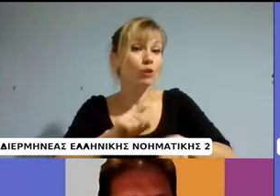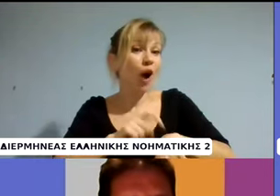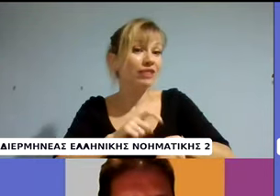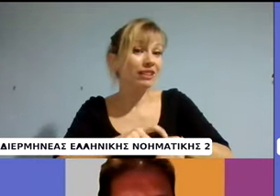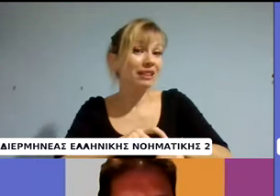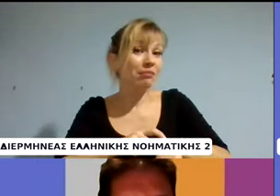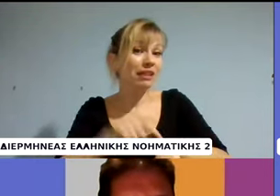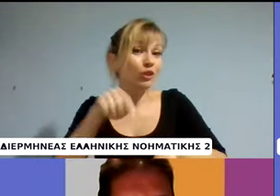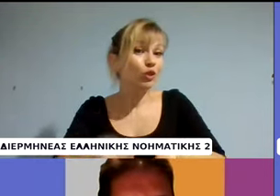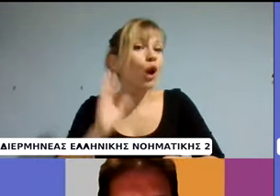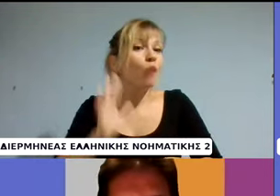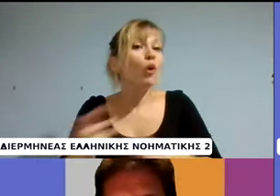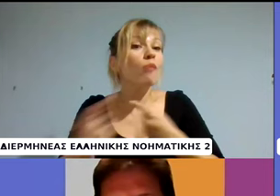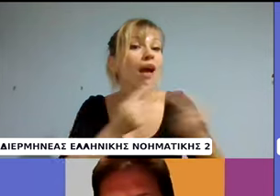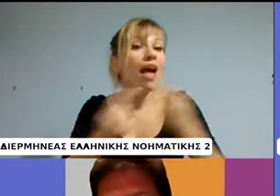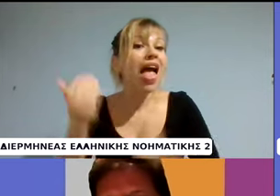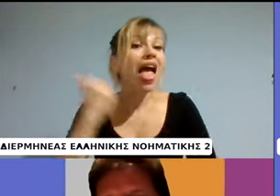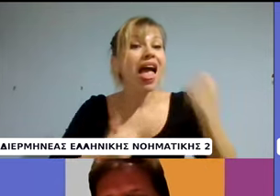στις ερωτήσεις σας.